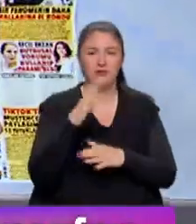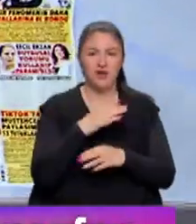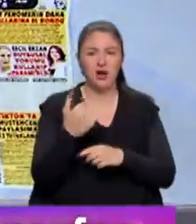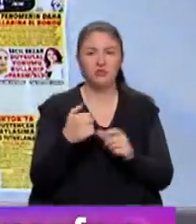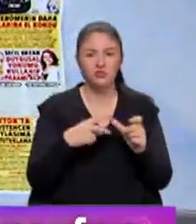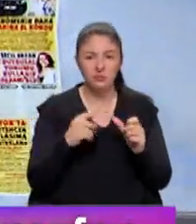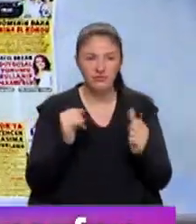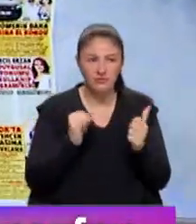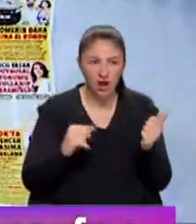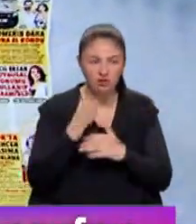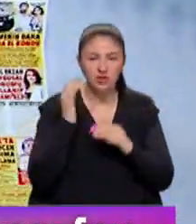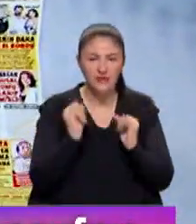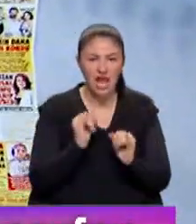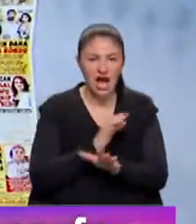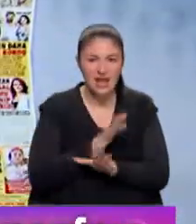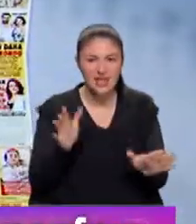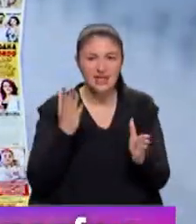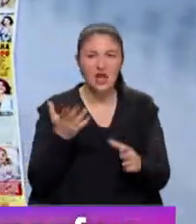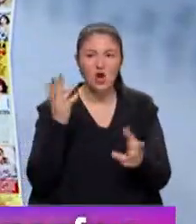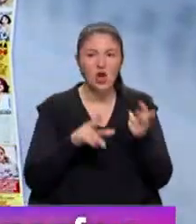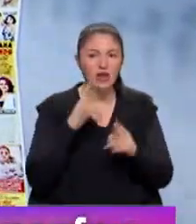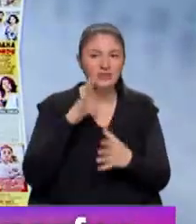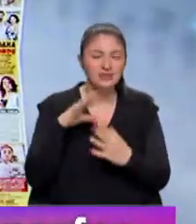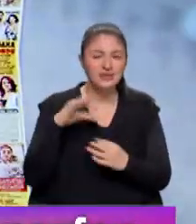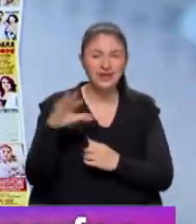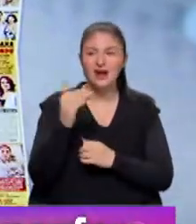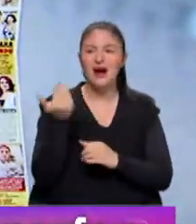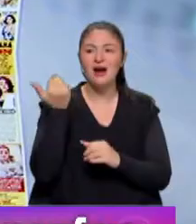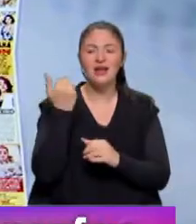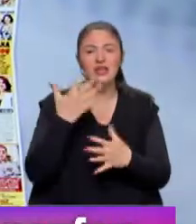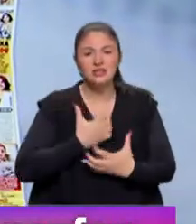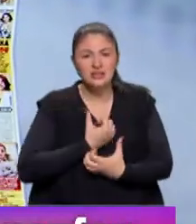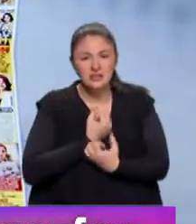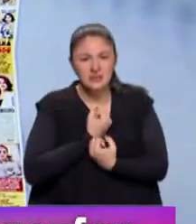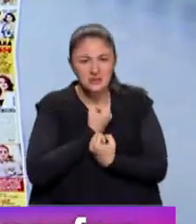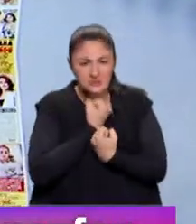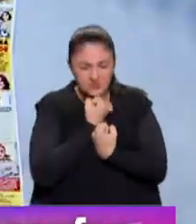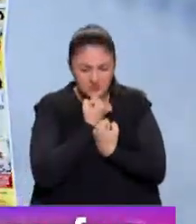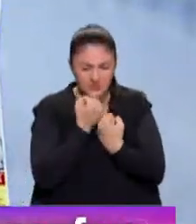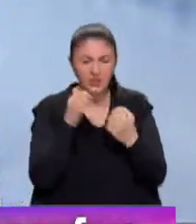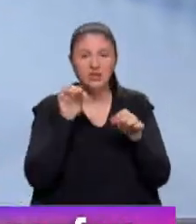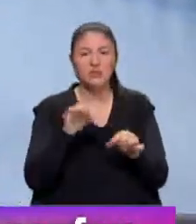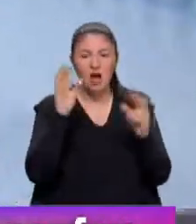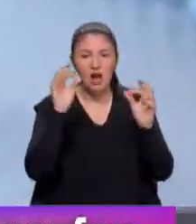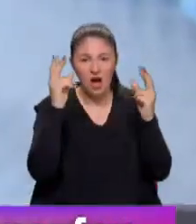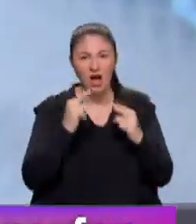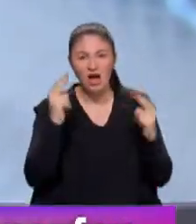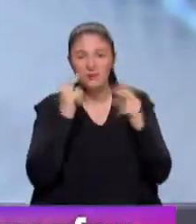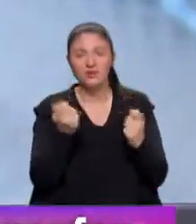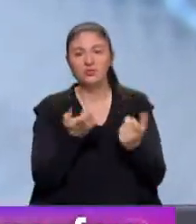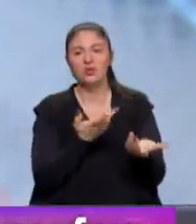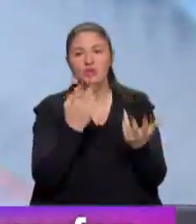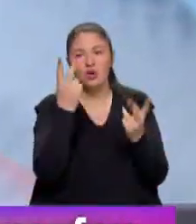Şubat faciası, felaketi. Ölen insanlarımız, arkalarından yas tuttuk. Şimdi hala gözyaşı dökmeye